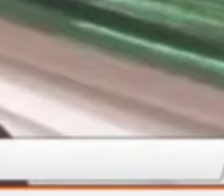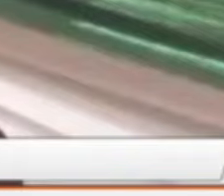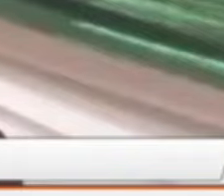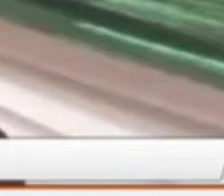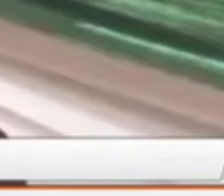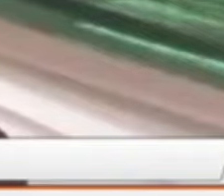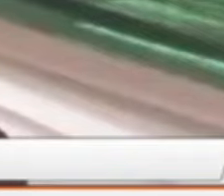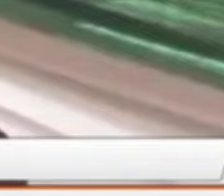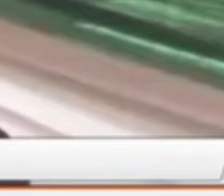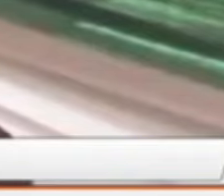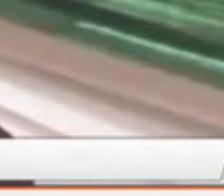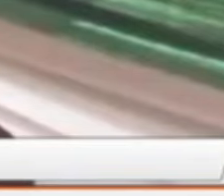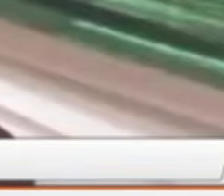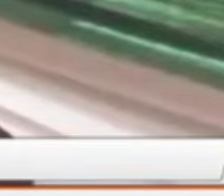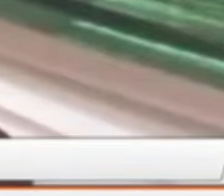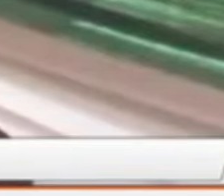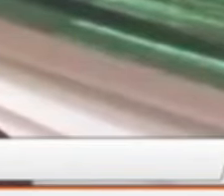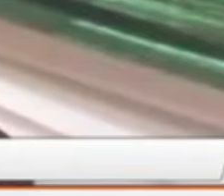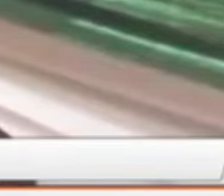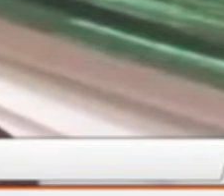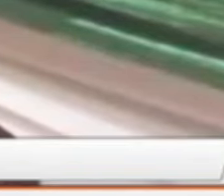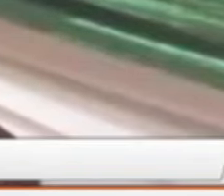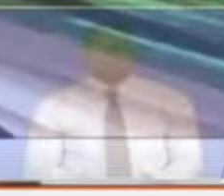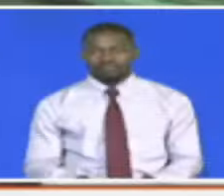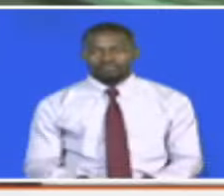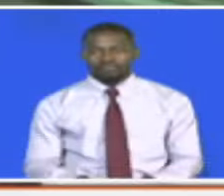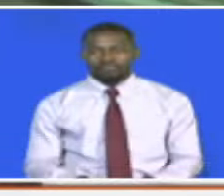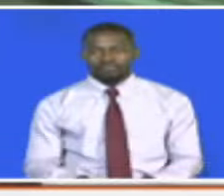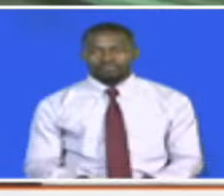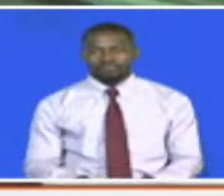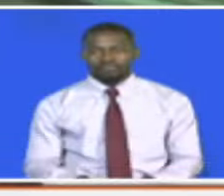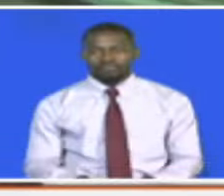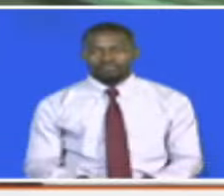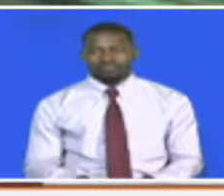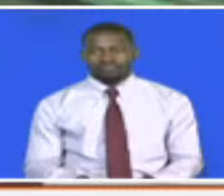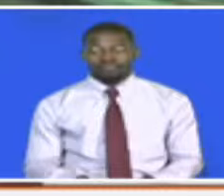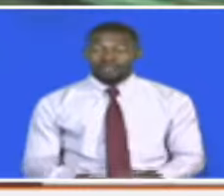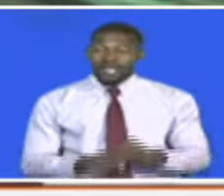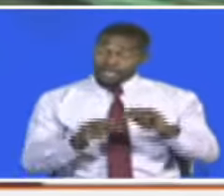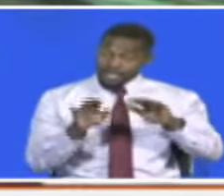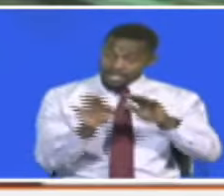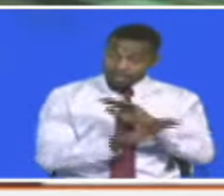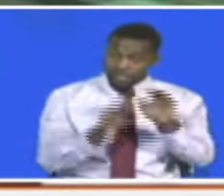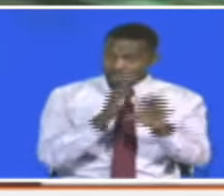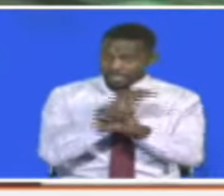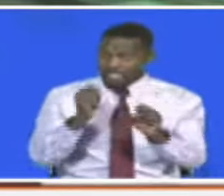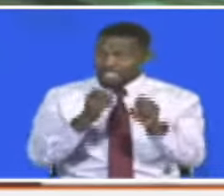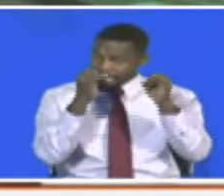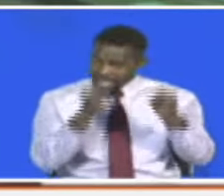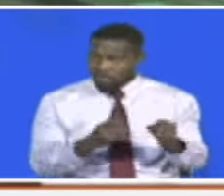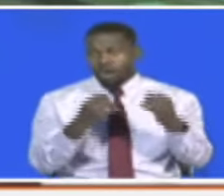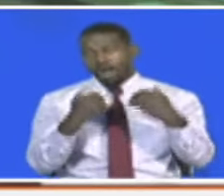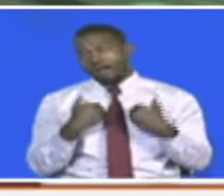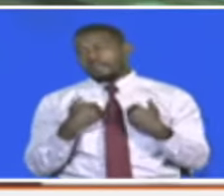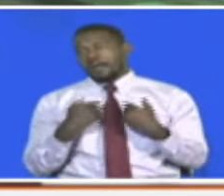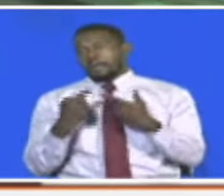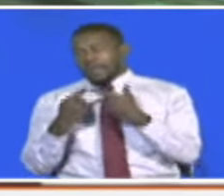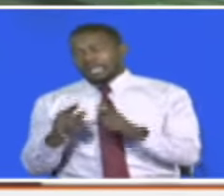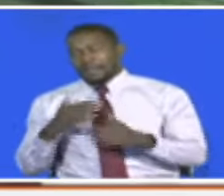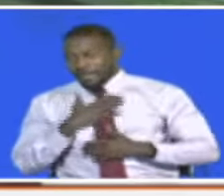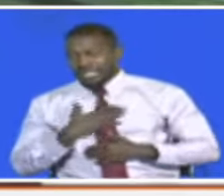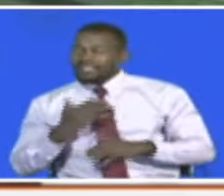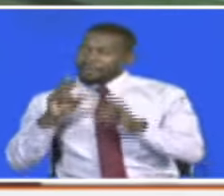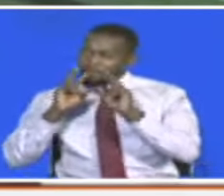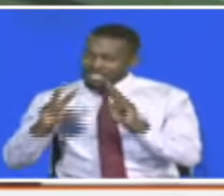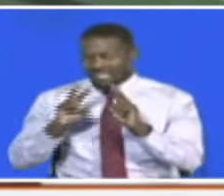na mheshimiwa rais wa jamhuri ya Kenya William Ruto. Mimi kama mtoto wa pastor nitaomba amani kwa nchi